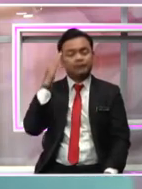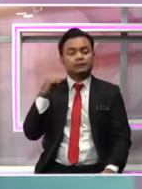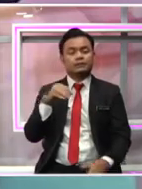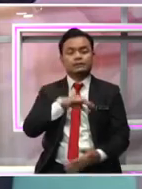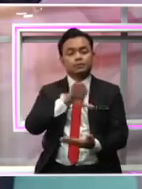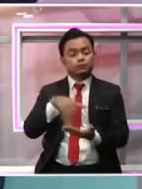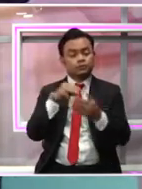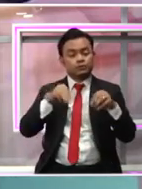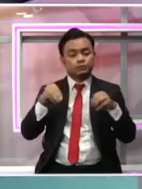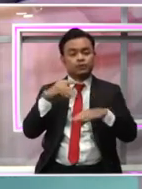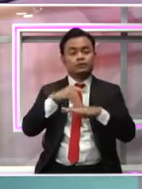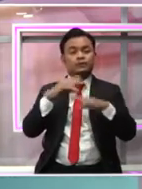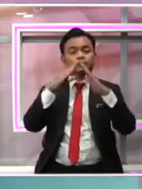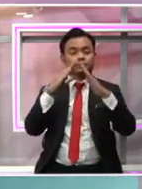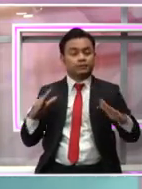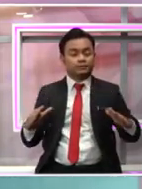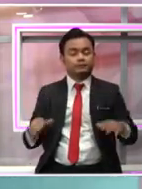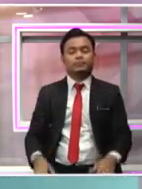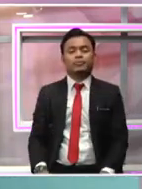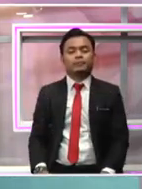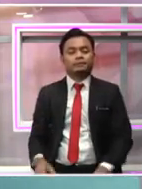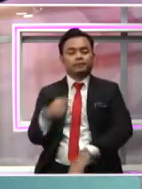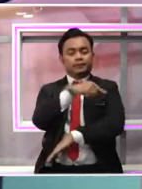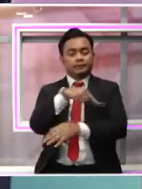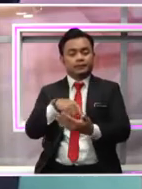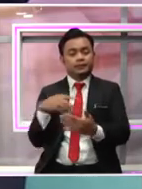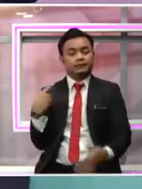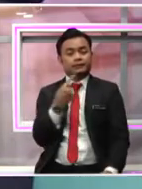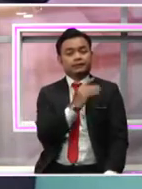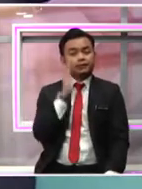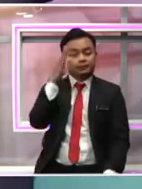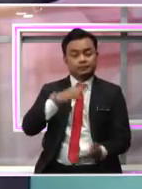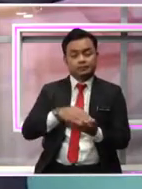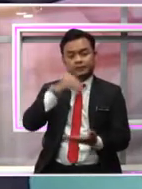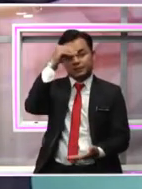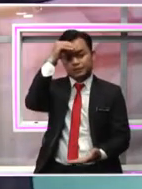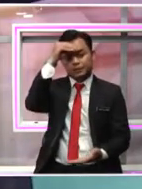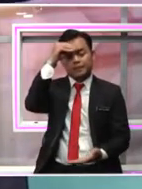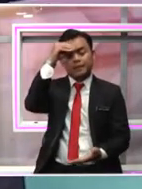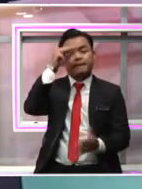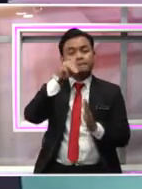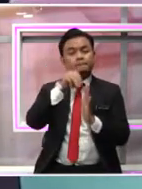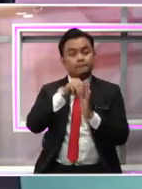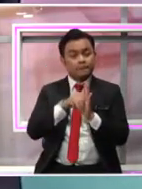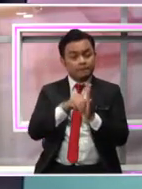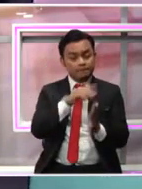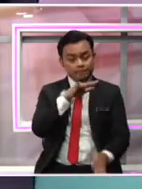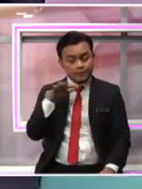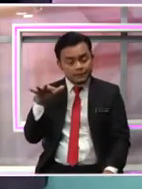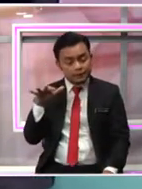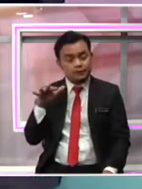pada hari ini kita akan belajar yang mana standart kenangan kita adalah membaca mekanis